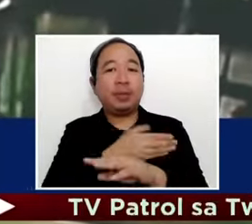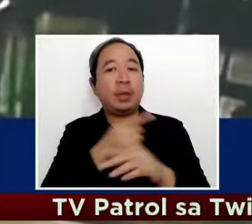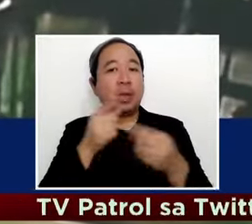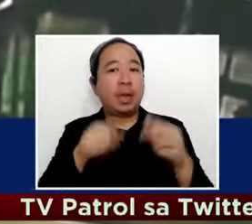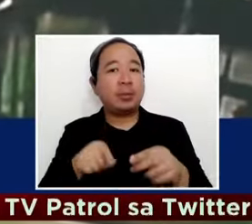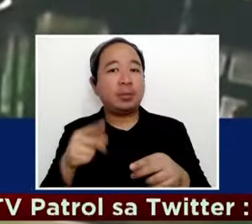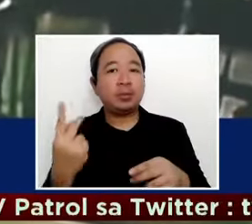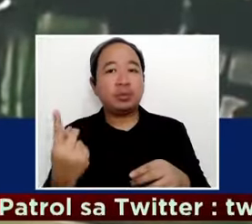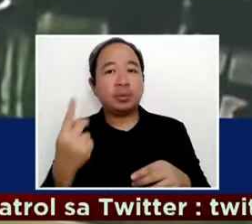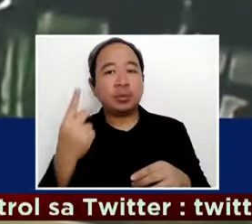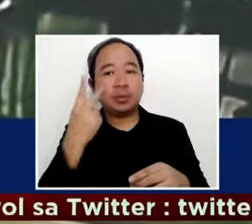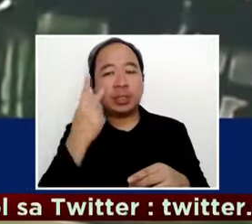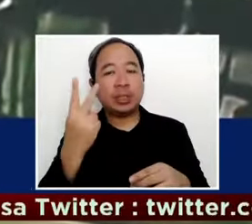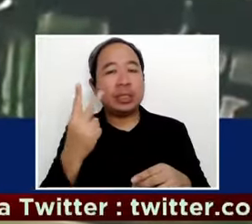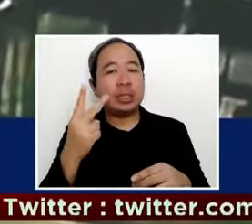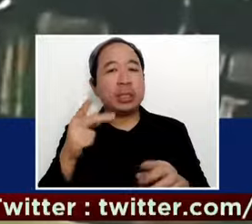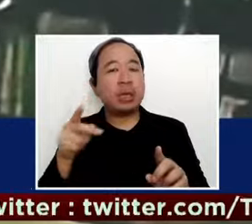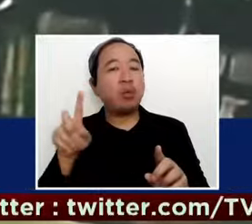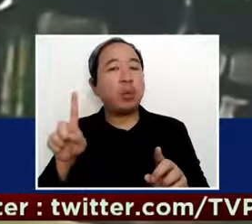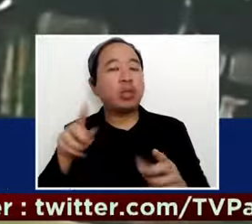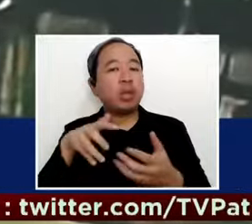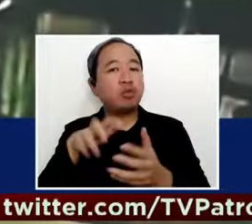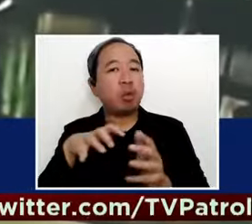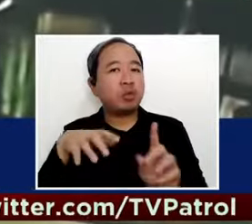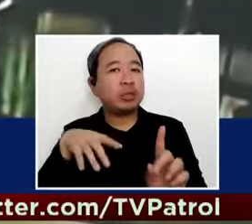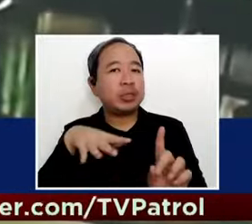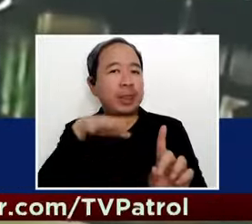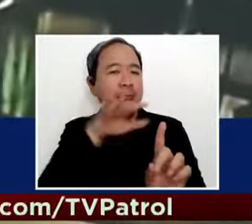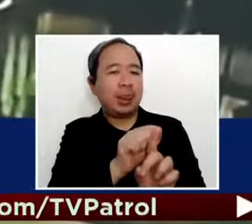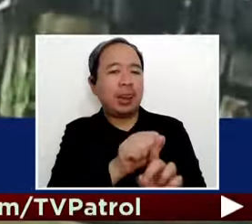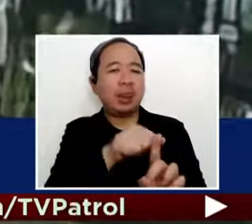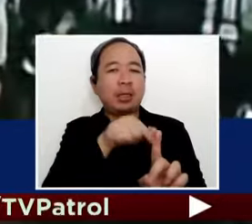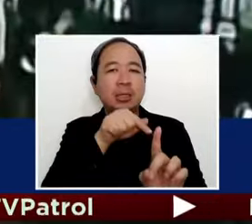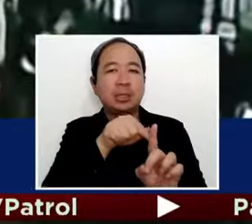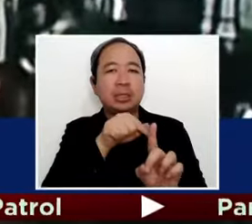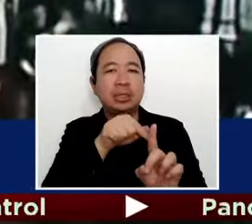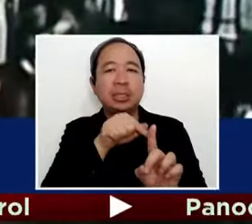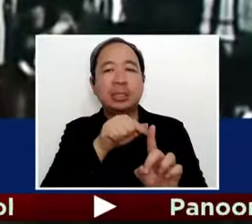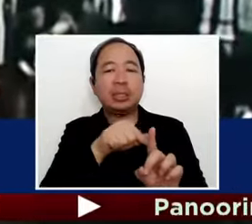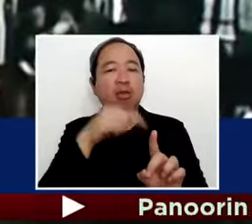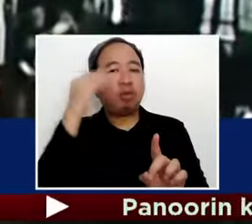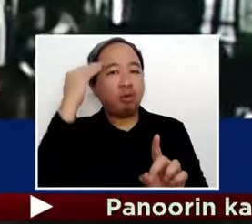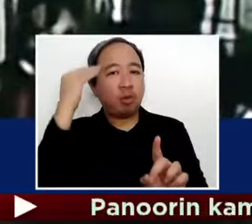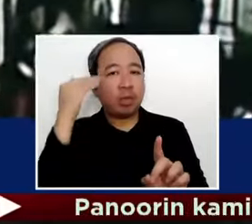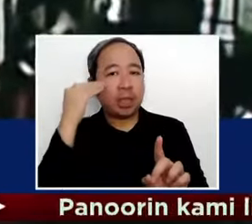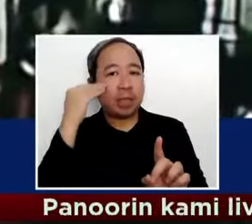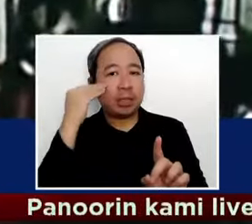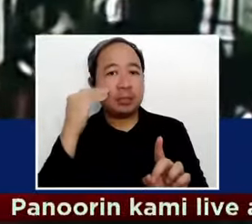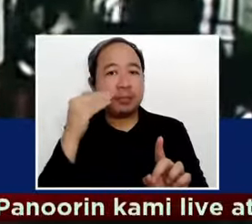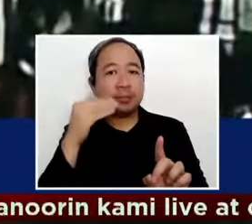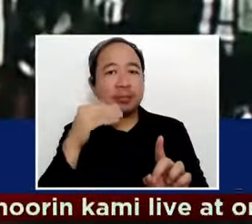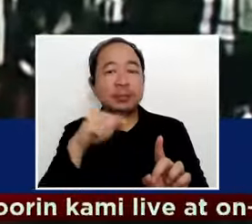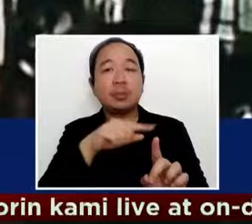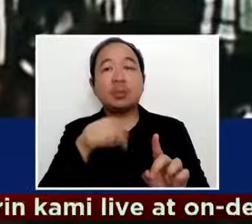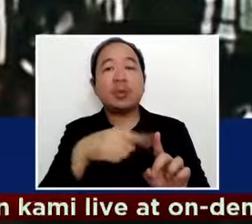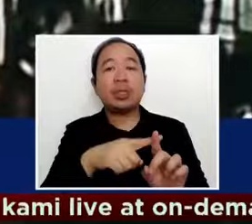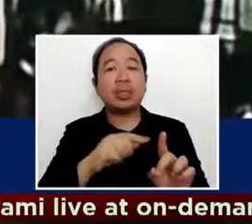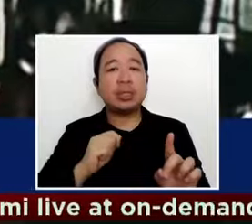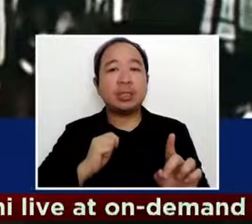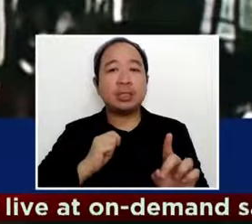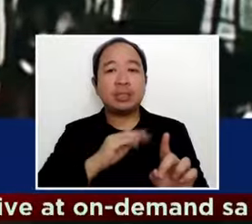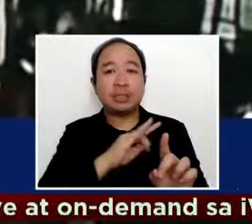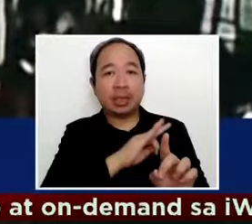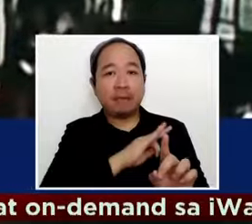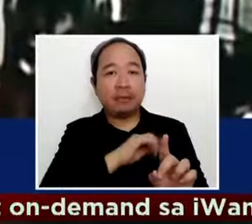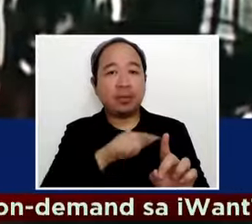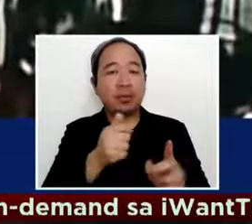isang pag-alagalang aso ang Koreano habang naglalakad sa may kalye ng Remedios. Nilapitan siya ng tauhan ng kainan at tinulungan para